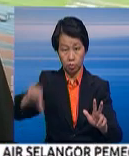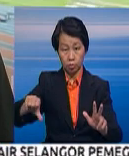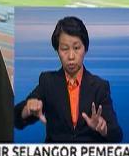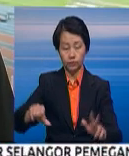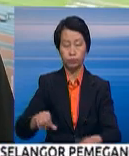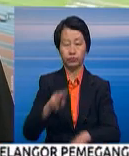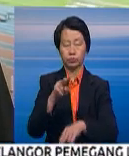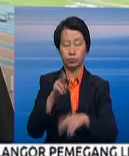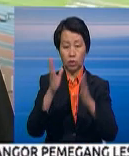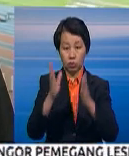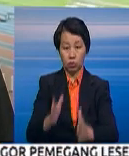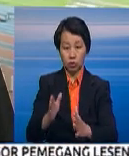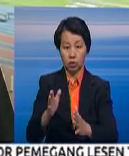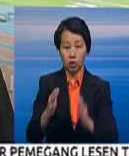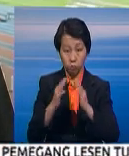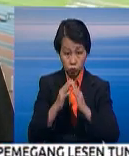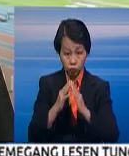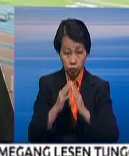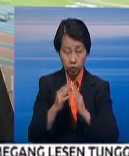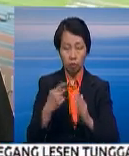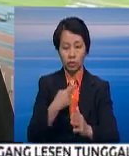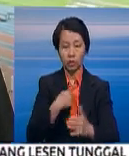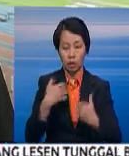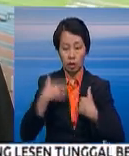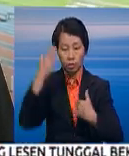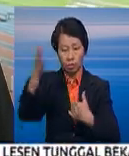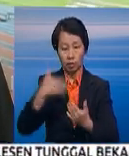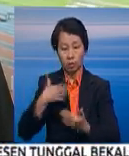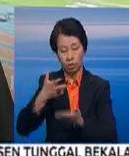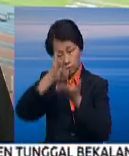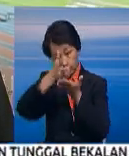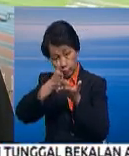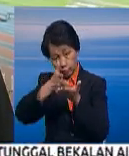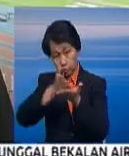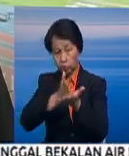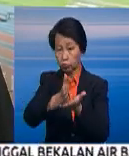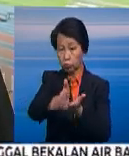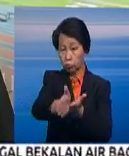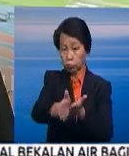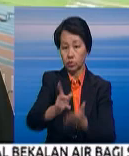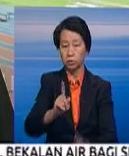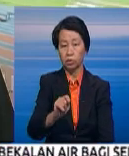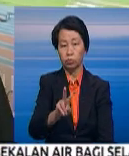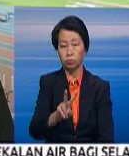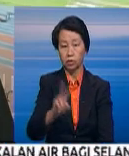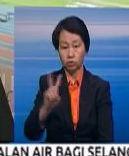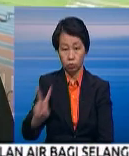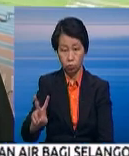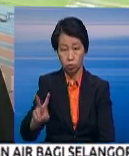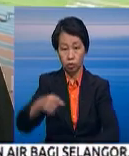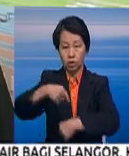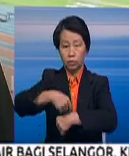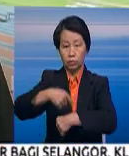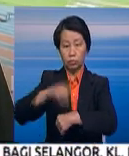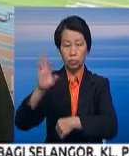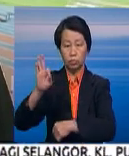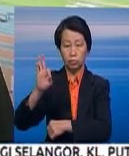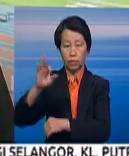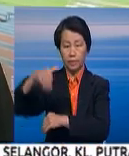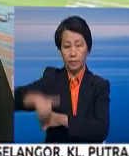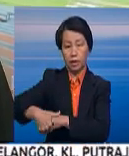jangan lupa kami juga akan membawakan perlawanan ini secara siar langsung di TV2 kira-kira pukul 9 malam